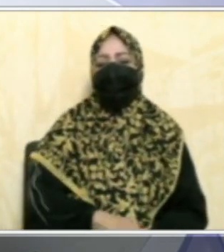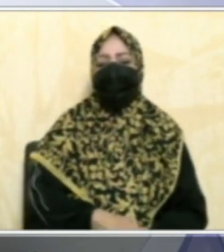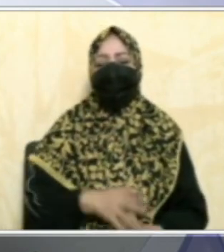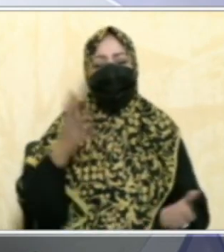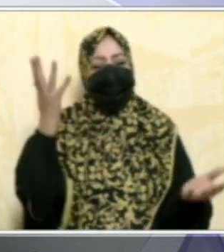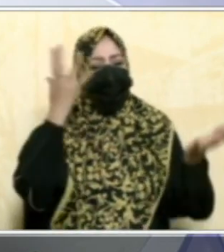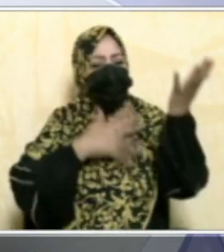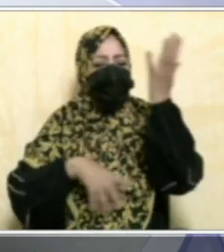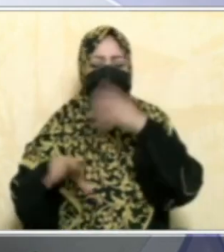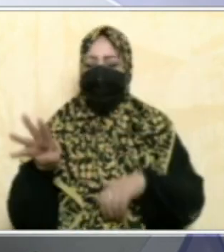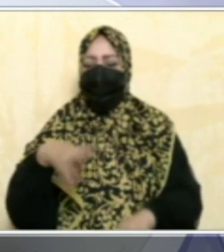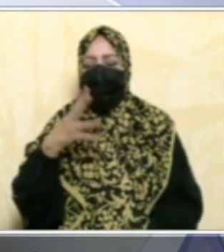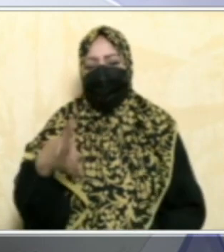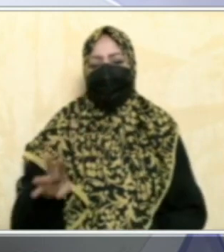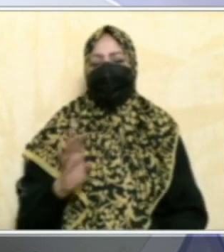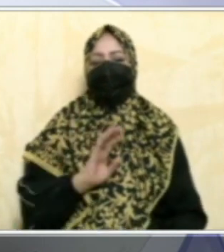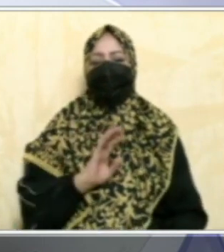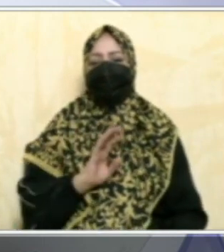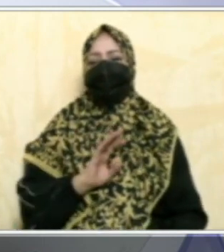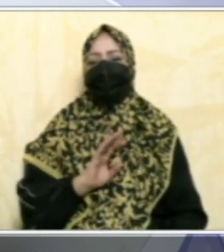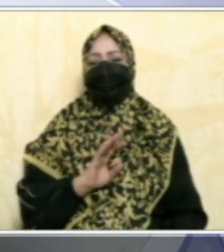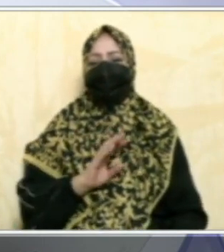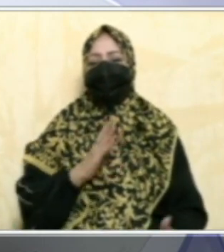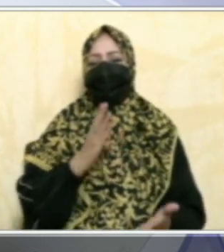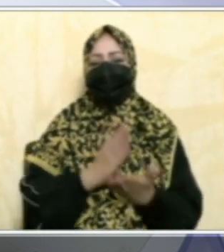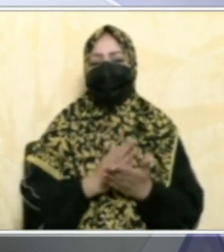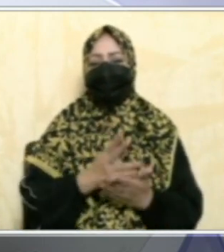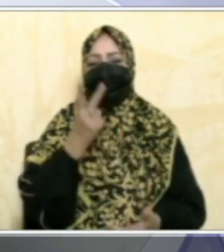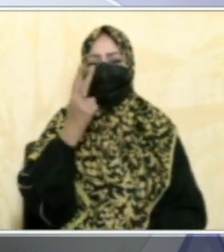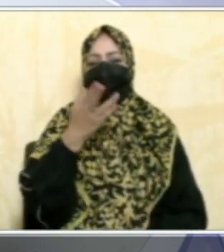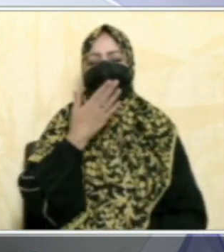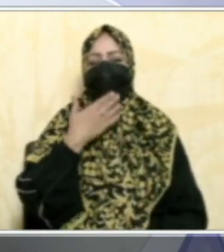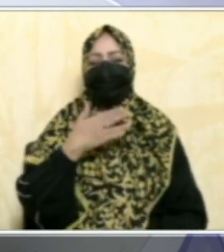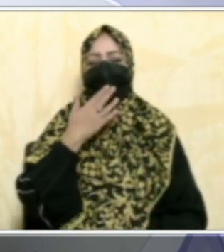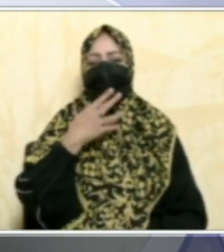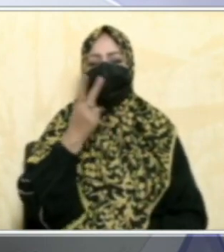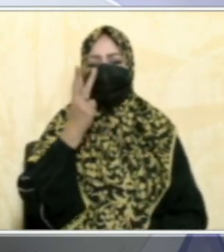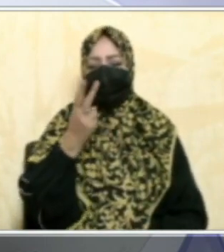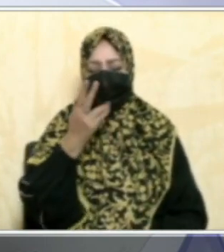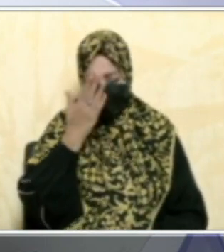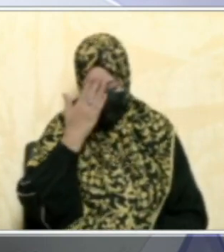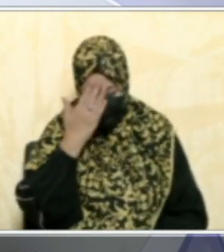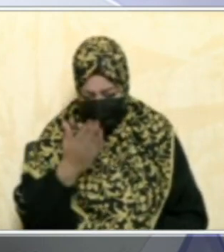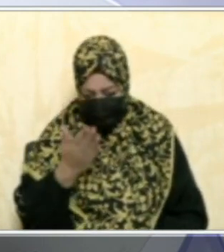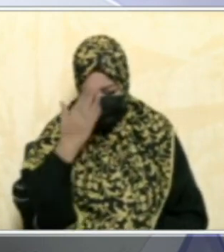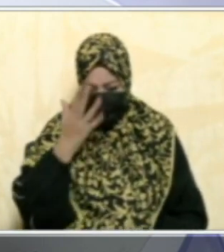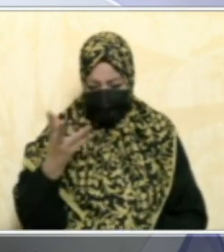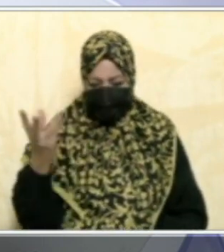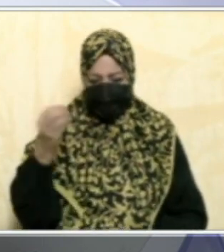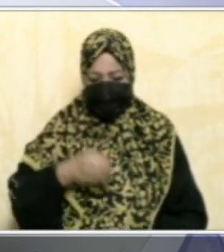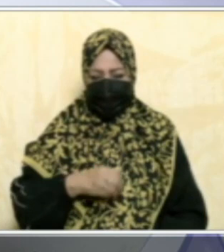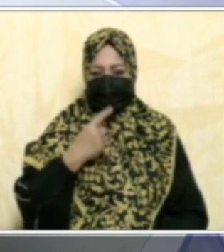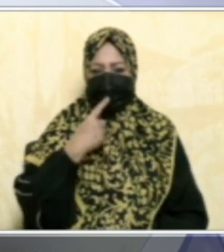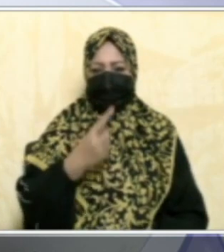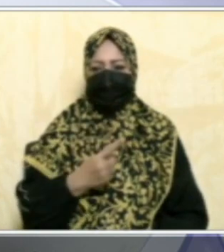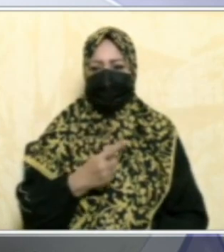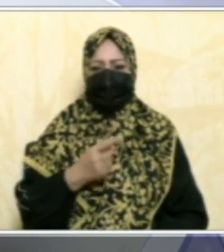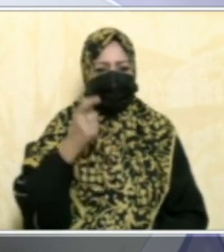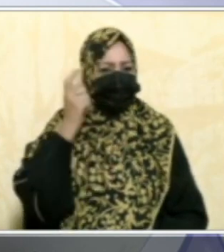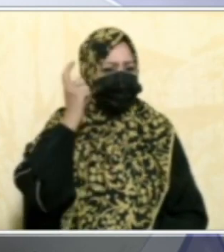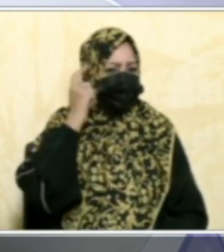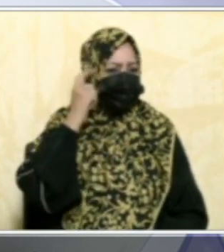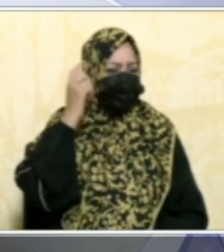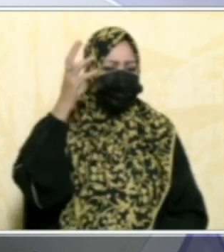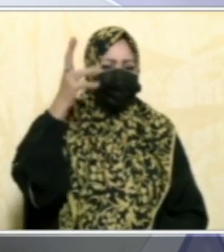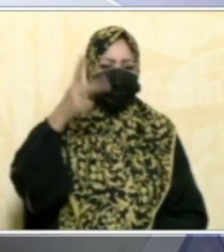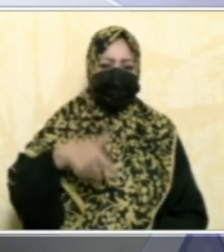السجود السهو الأصل فيه أنه يسجد يستدرك ولو من بعد عام، لكن لمن يعلم أحكامه، لكن اللي ما يعرفش الأحكام